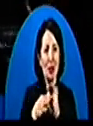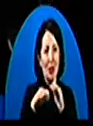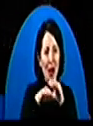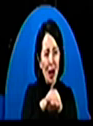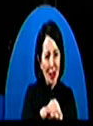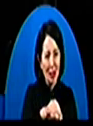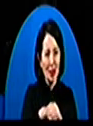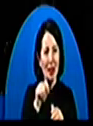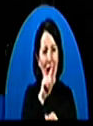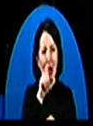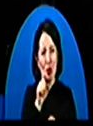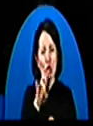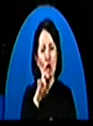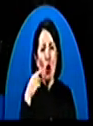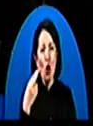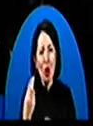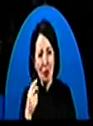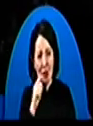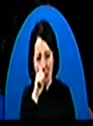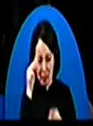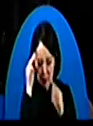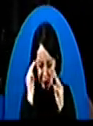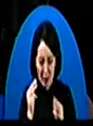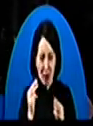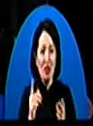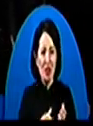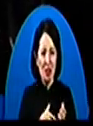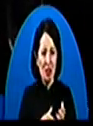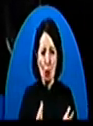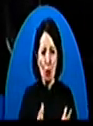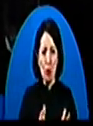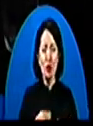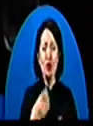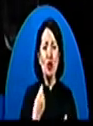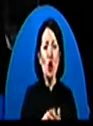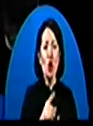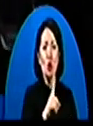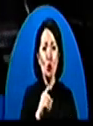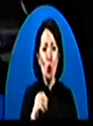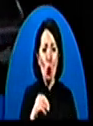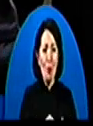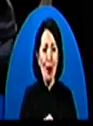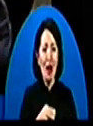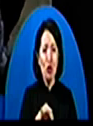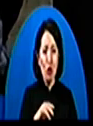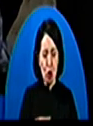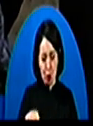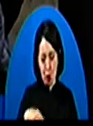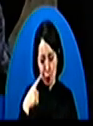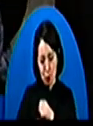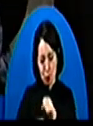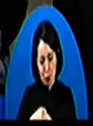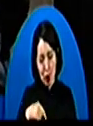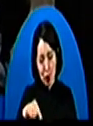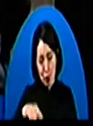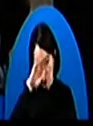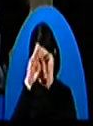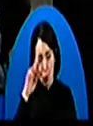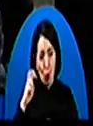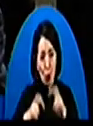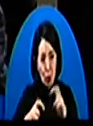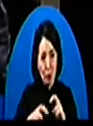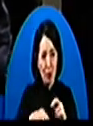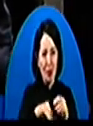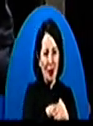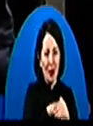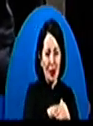асуудлыг шийдэх бол одоо болохгүй нэ гэж. Яг тэгэл бид бас нэг 100 мянган тонныг энэ зундаа багтаагаад үйлдвэрлээд энэ тэнд нөөцлөж